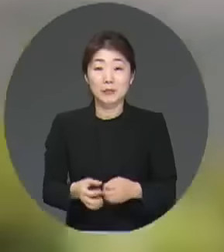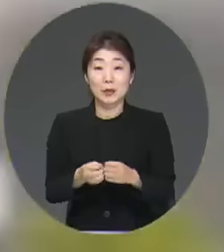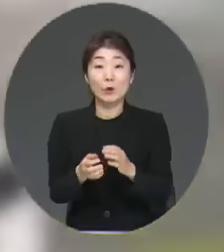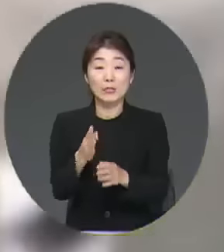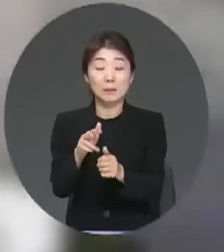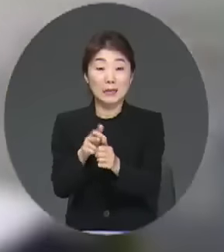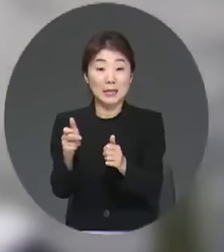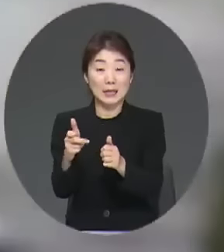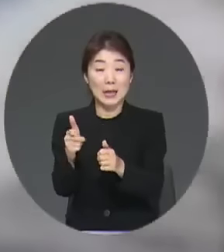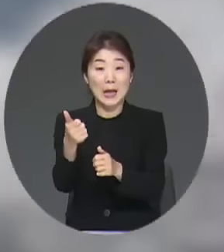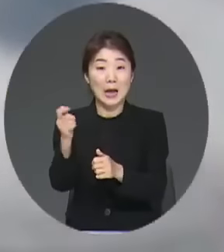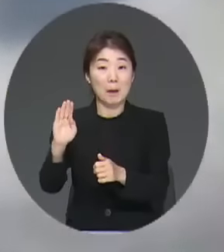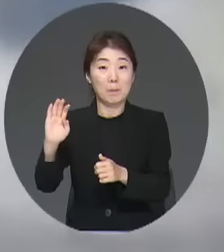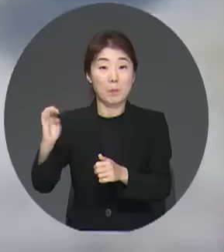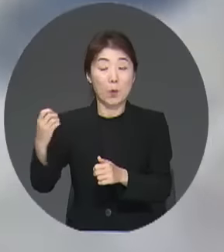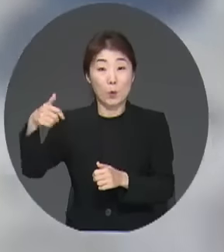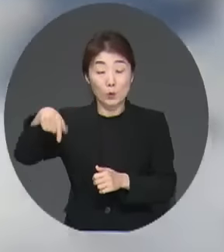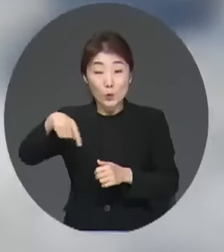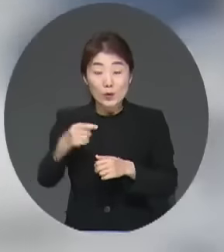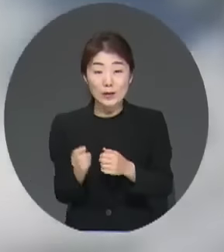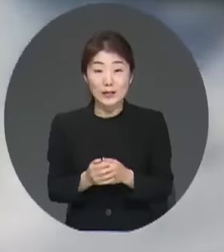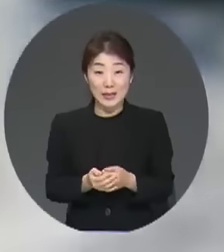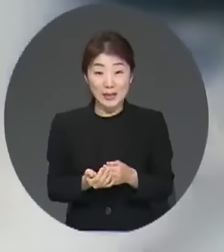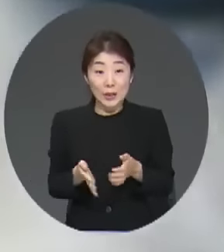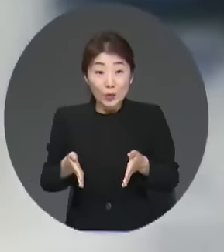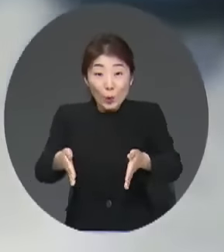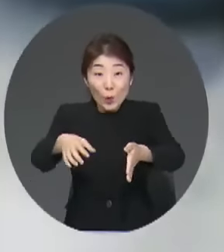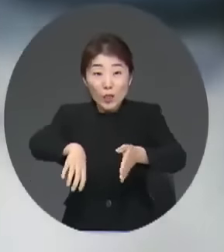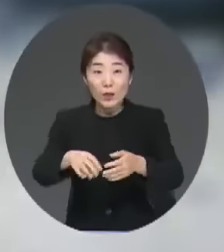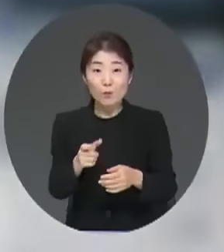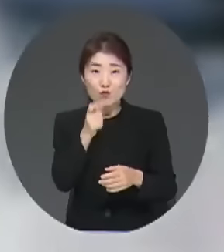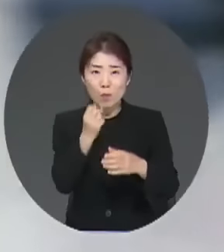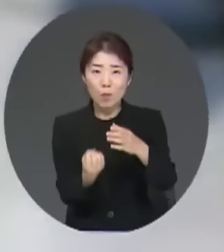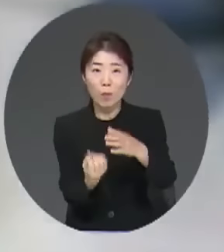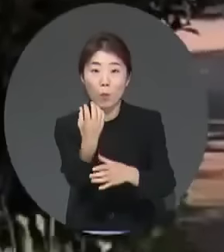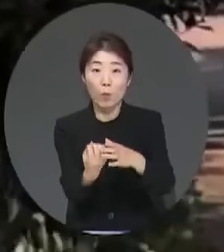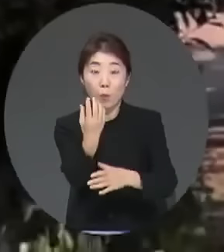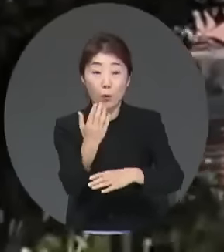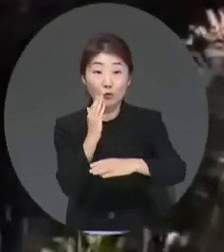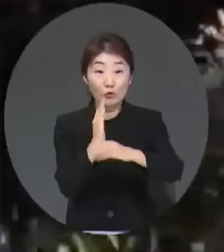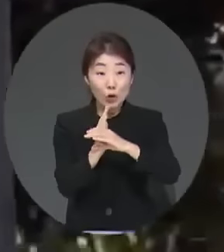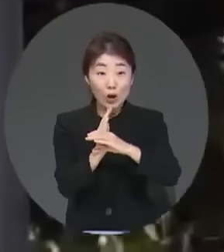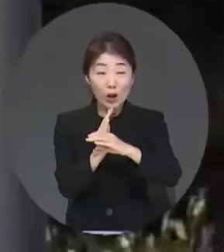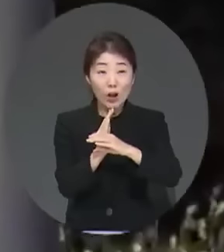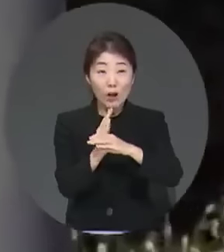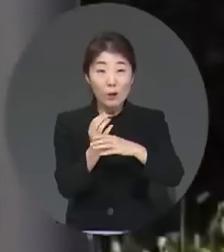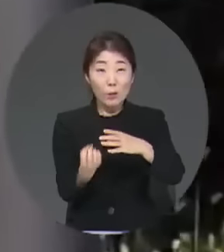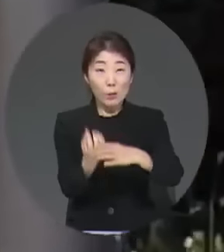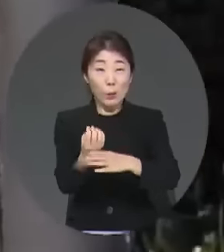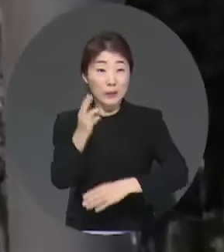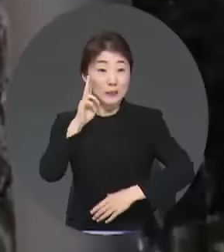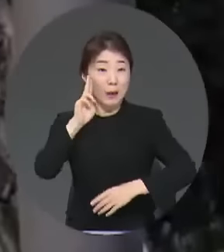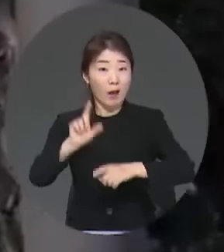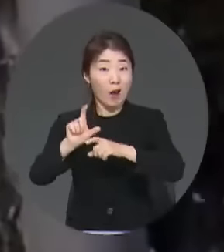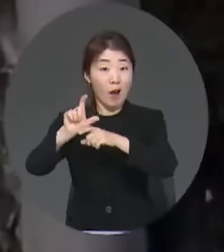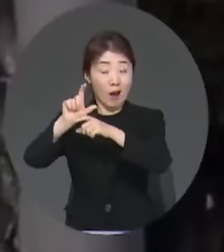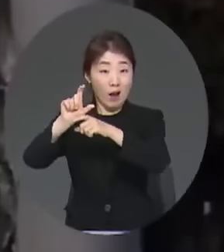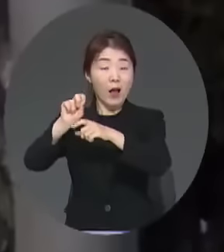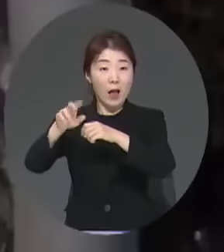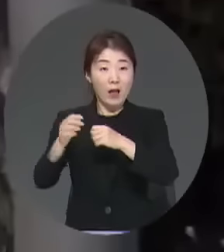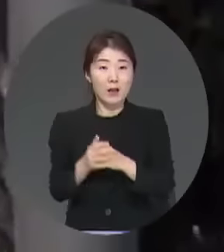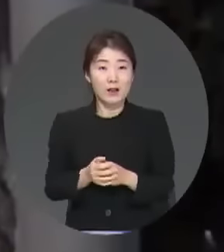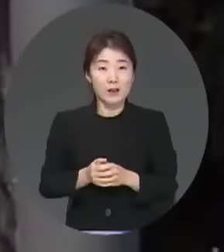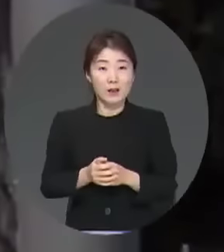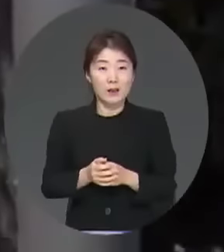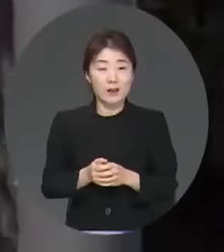창원시 마산 하포구 해안도로 한복판에서 거대한 물기둥이 솟구쳐 오릅니다. 점점 거세진 물기둥은 도로 표지판